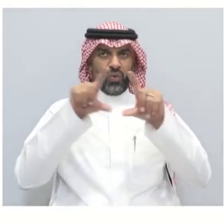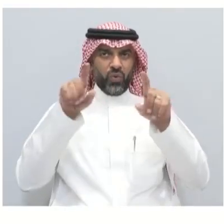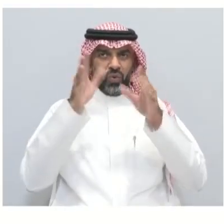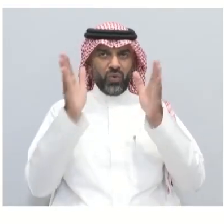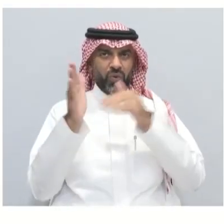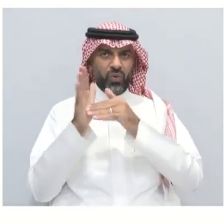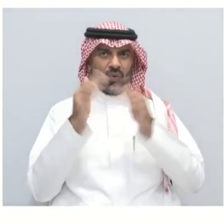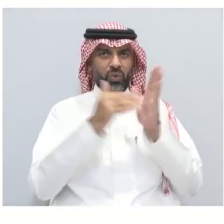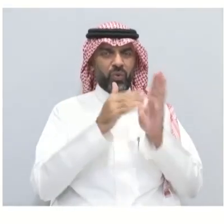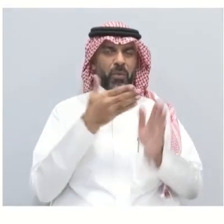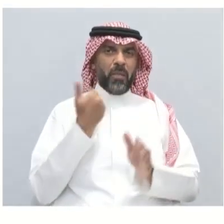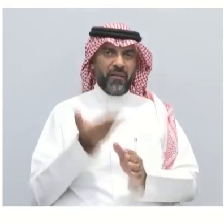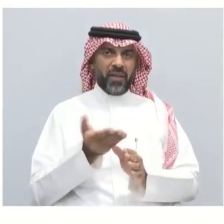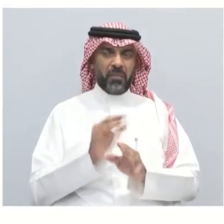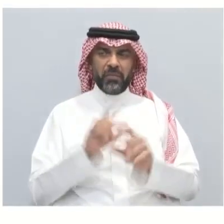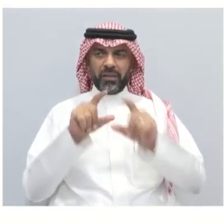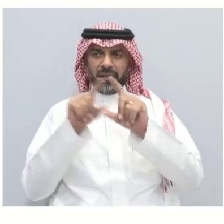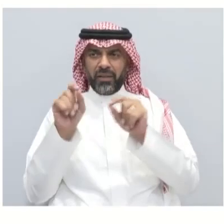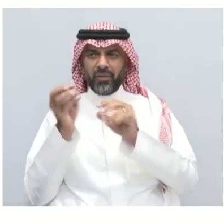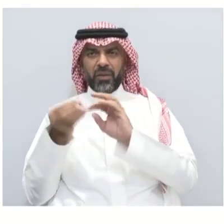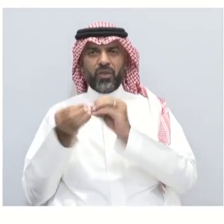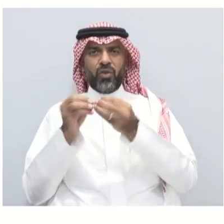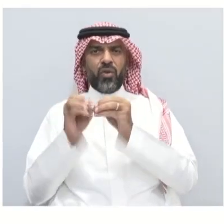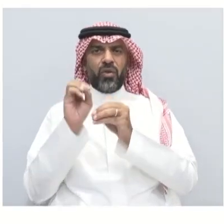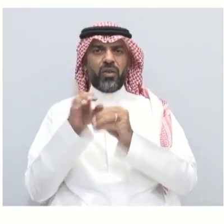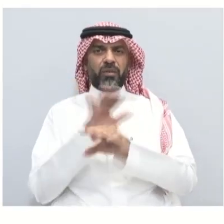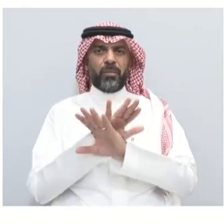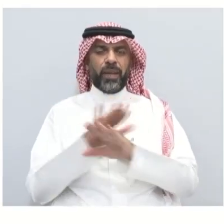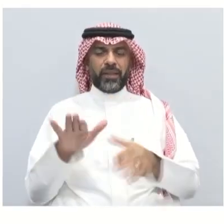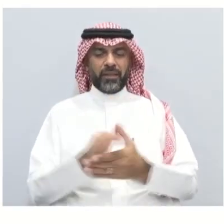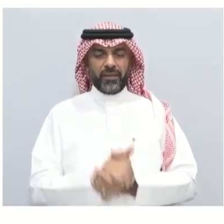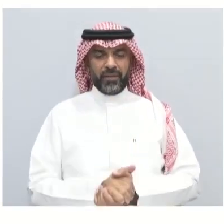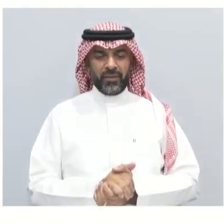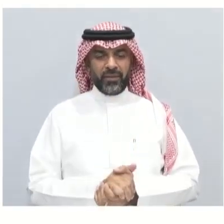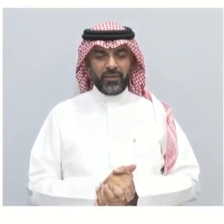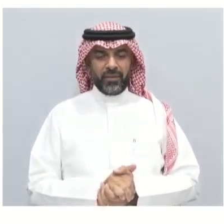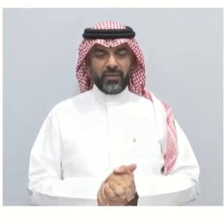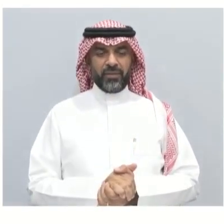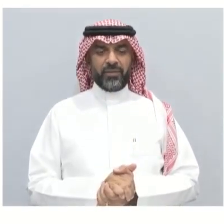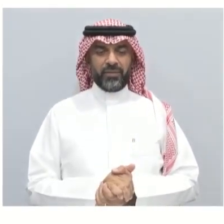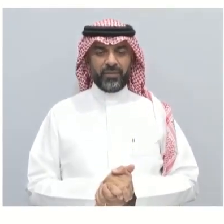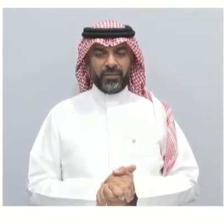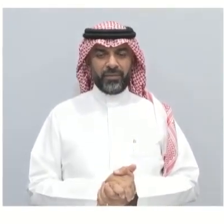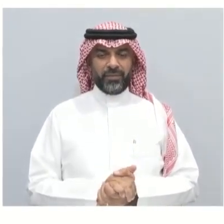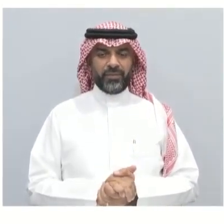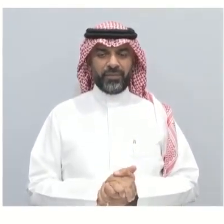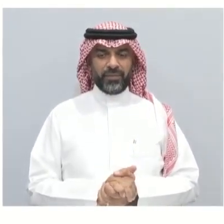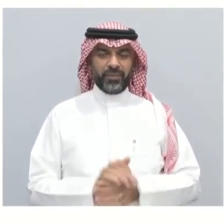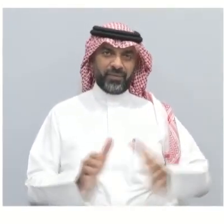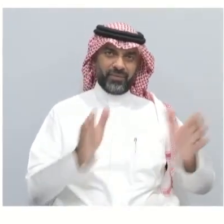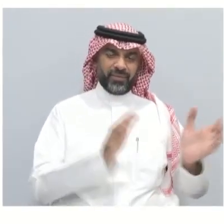اني قمت بتحديد النص ثم قمت بعمل تظليل او ملء لون على النص